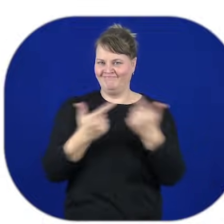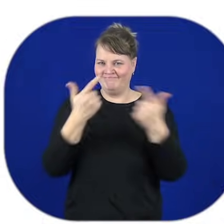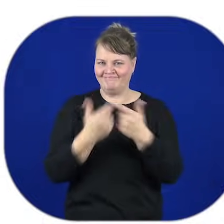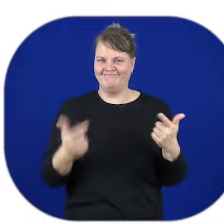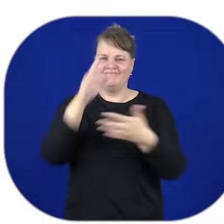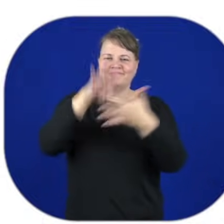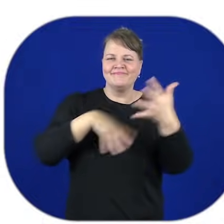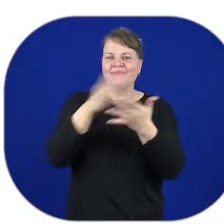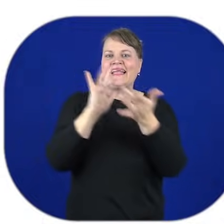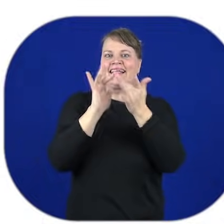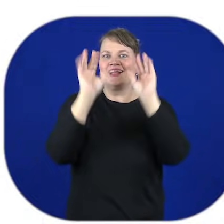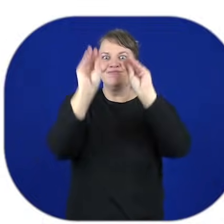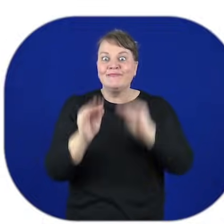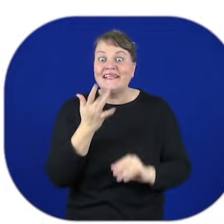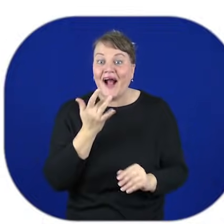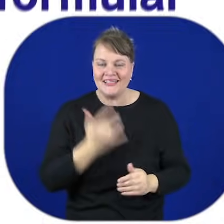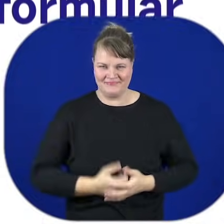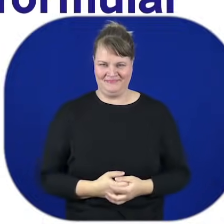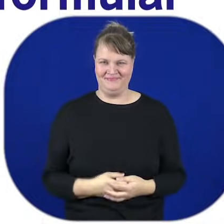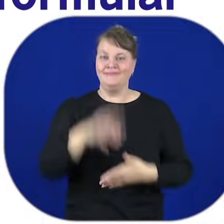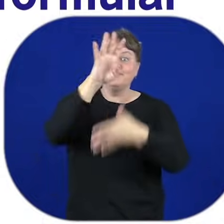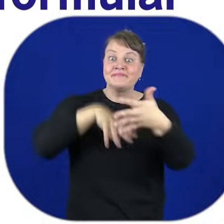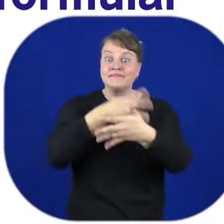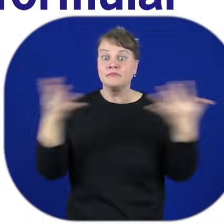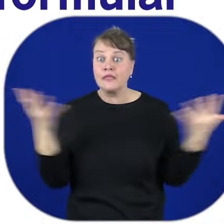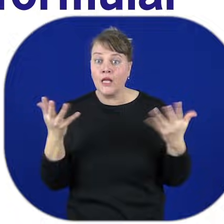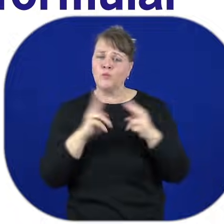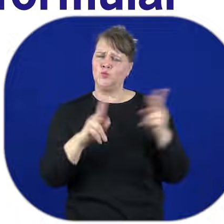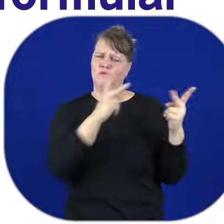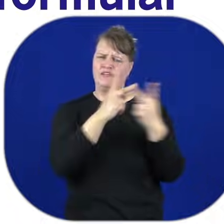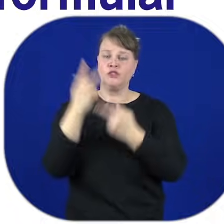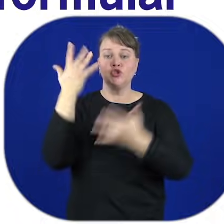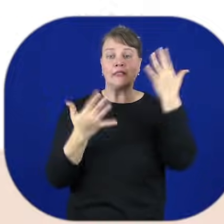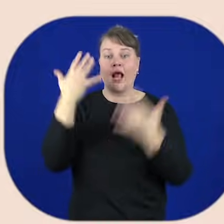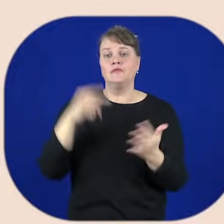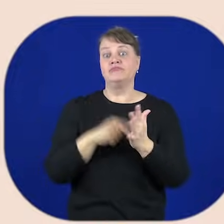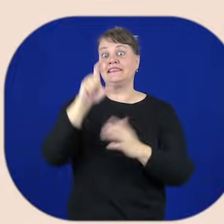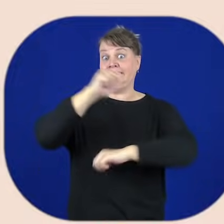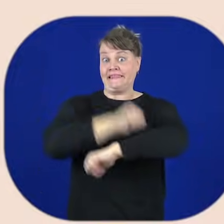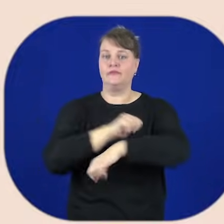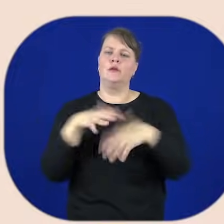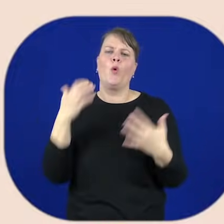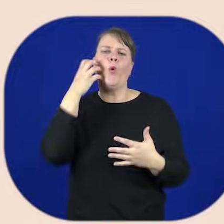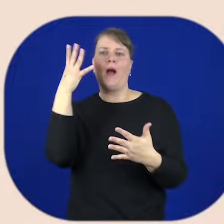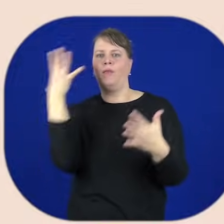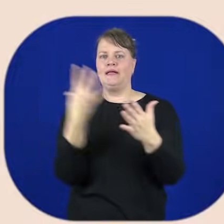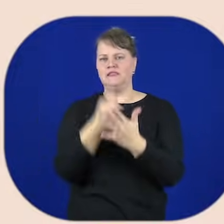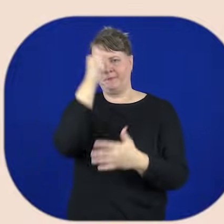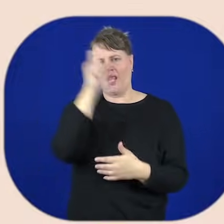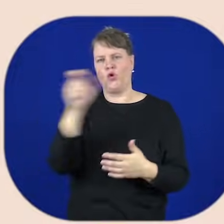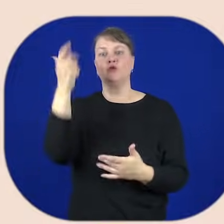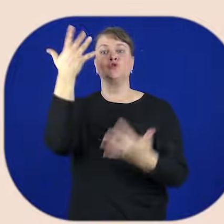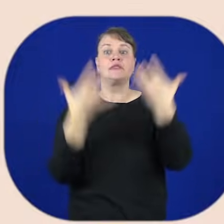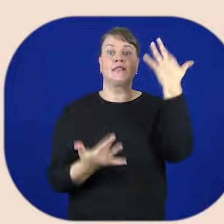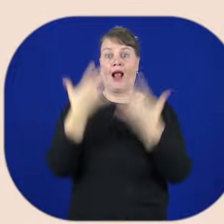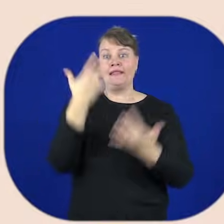Sčítání 2021 uvádí návod, jak vyplnit elektronický sčítací formulář. Formulář je dostupný na webu